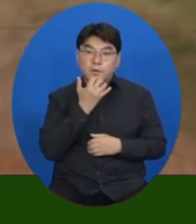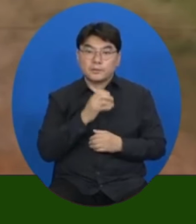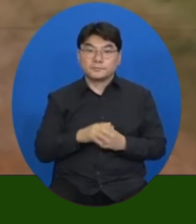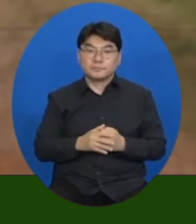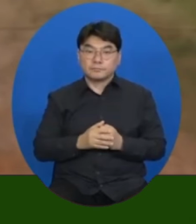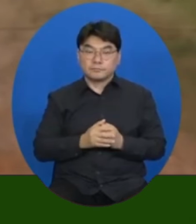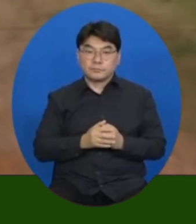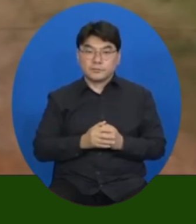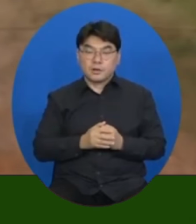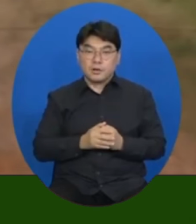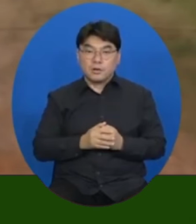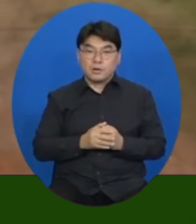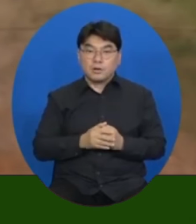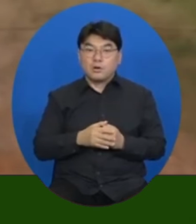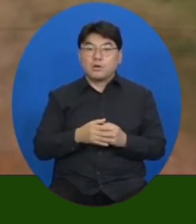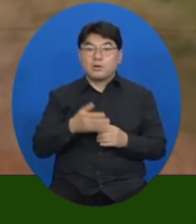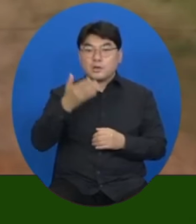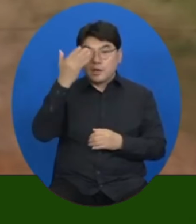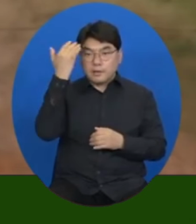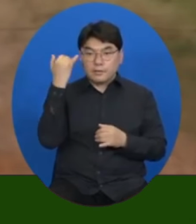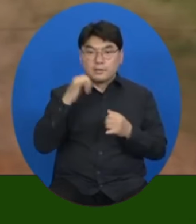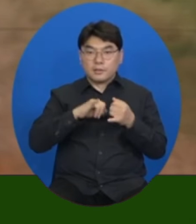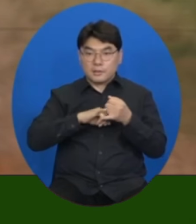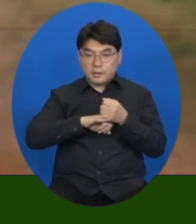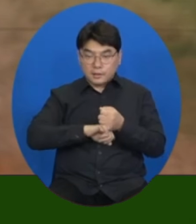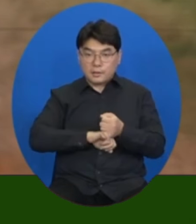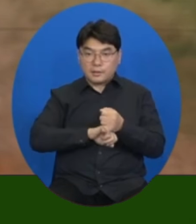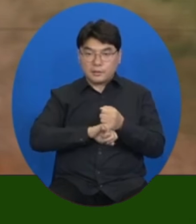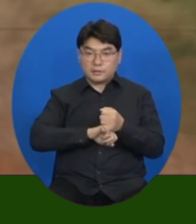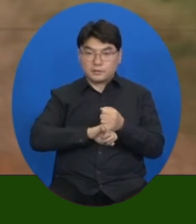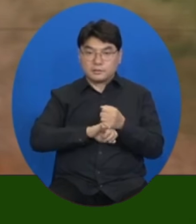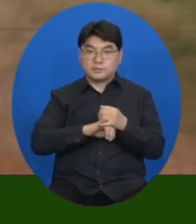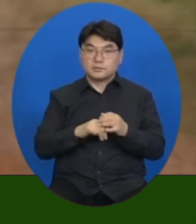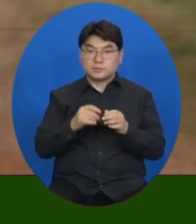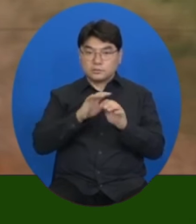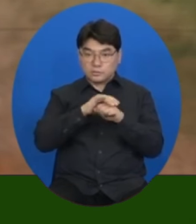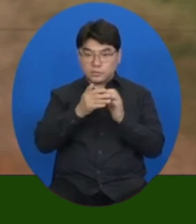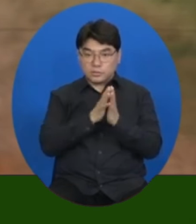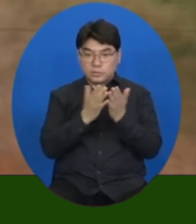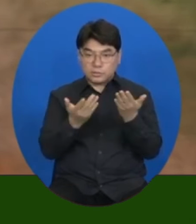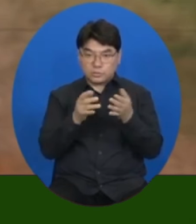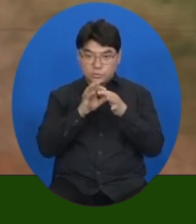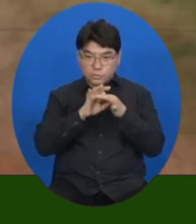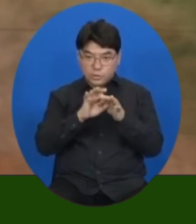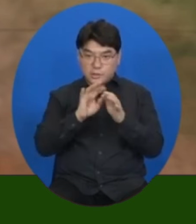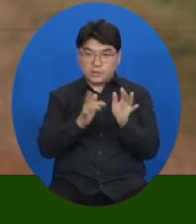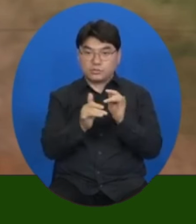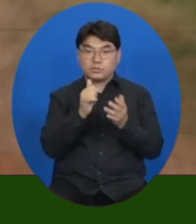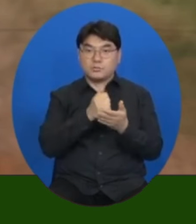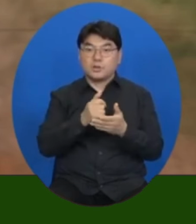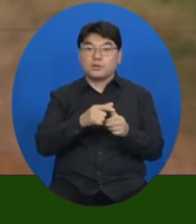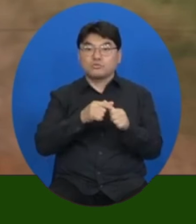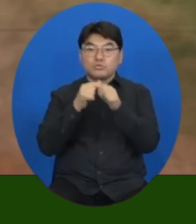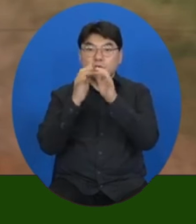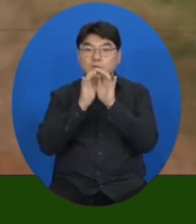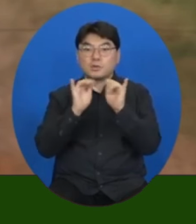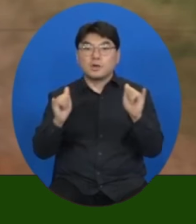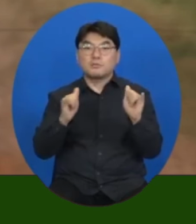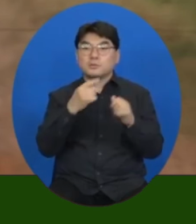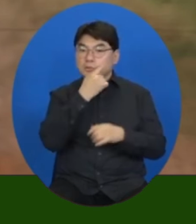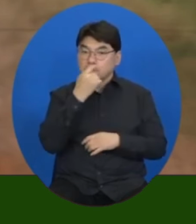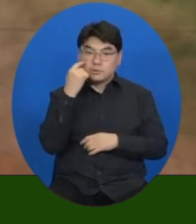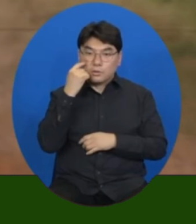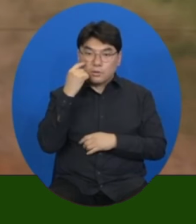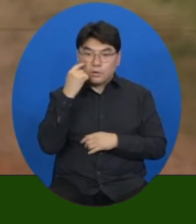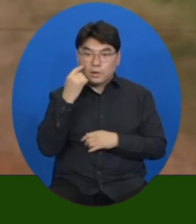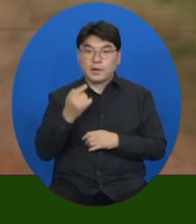성경 그들이 익숙한 구약 성경을 가지고 예수님이 메시아라는 것을 증언을 합니다 그러면서 무슨 얘기를 하냐면 제가 다